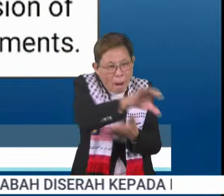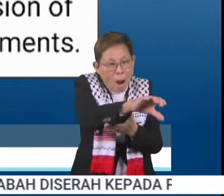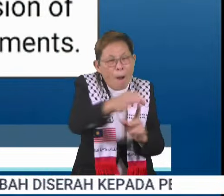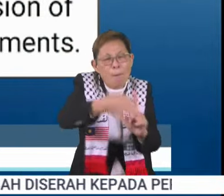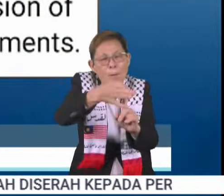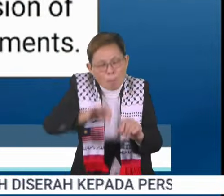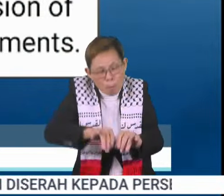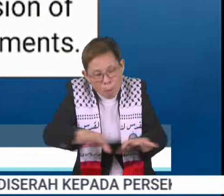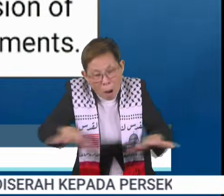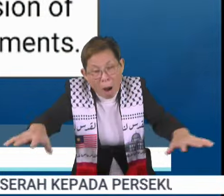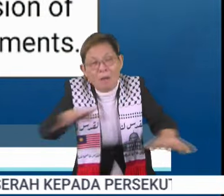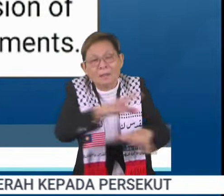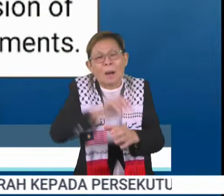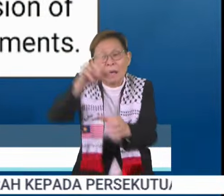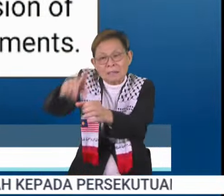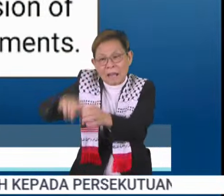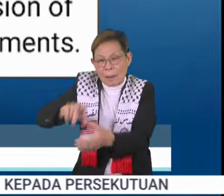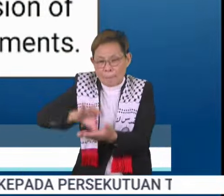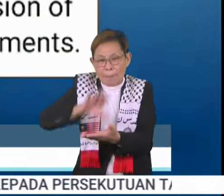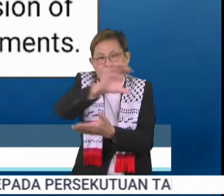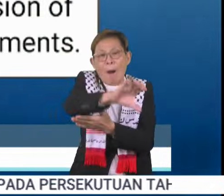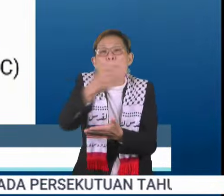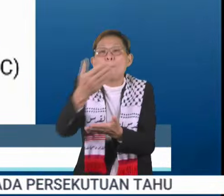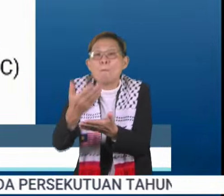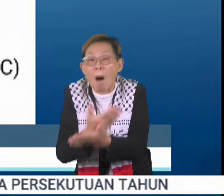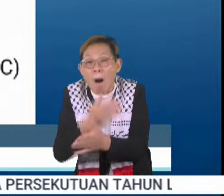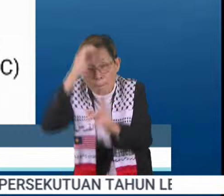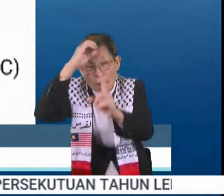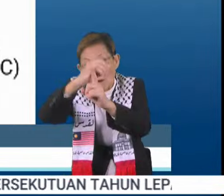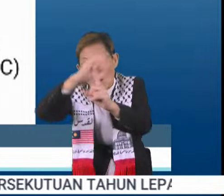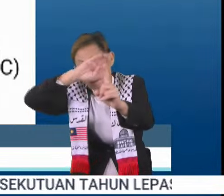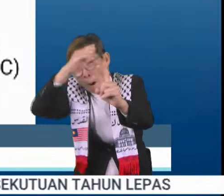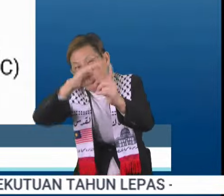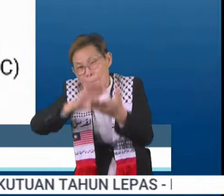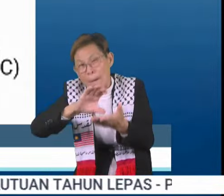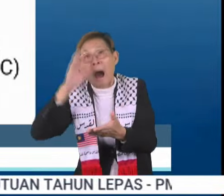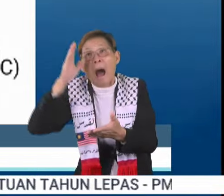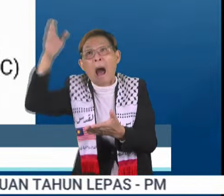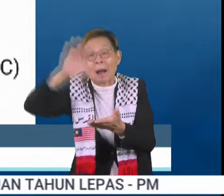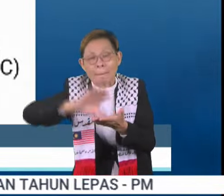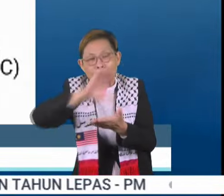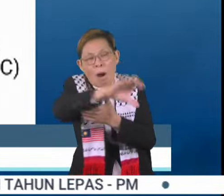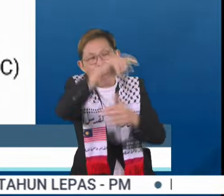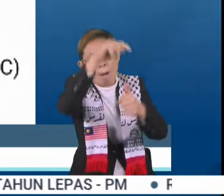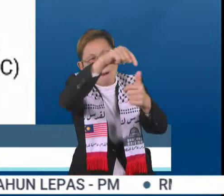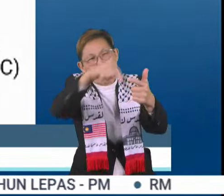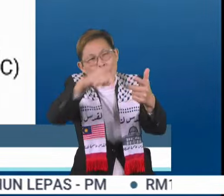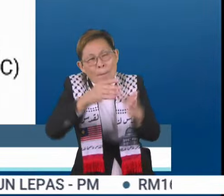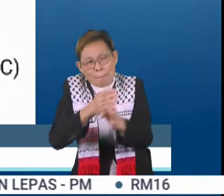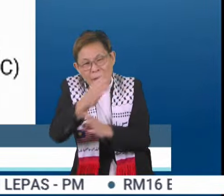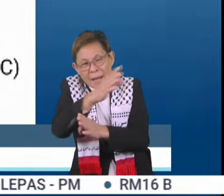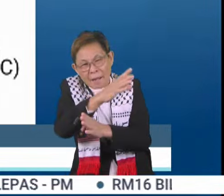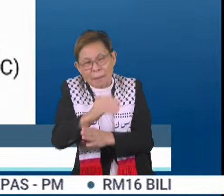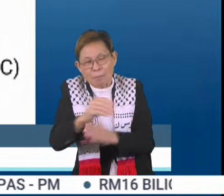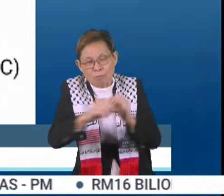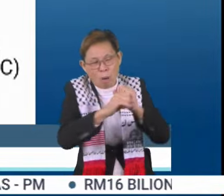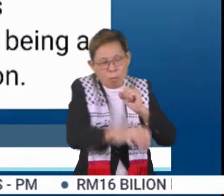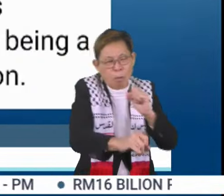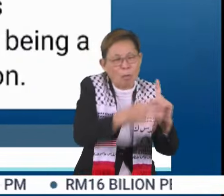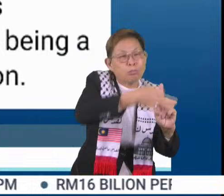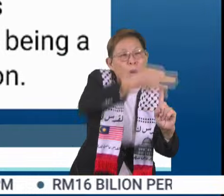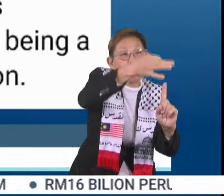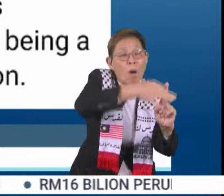Pinang selain menarik pelaburan baharu. Misi itu juga menyasarkan bakal pelabur dalam beberapa bidang selain mempromosi Pulau Pinang